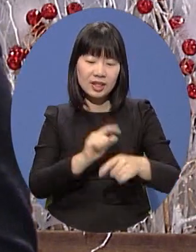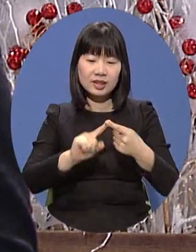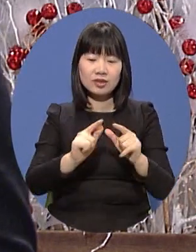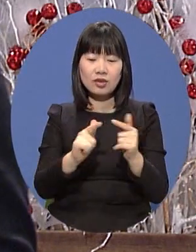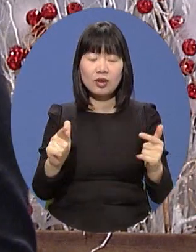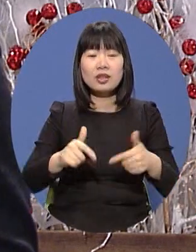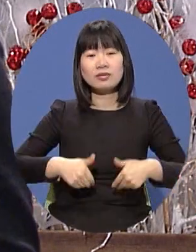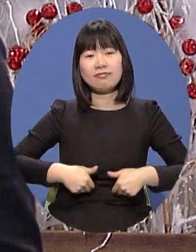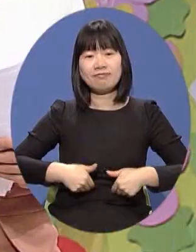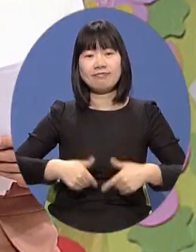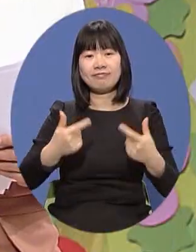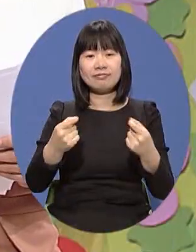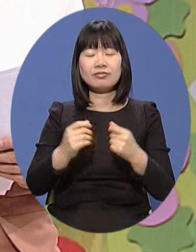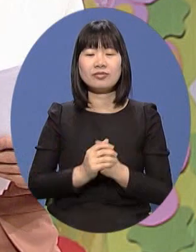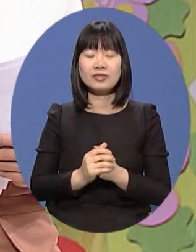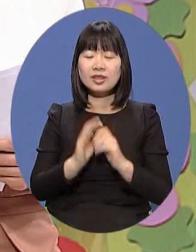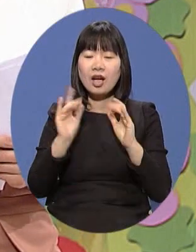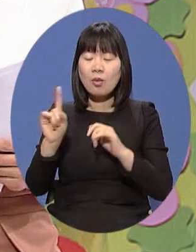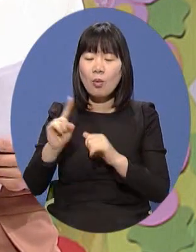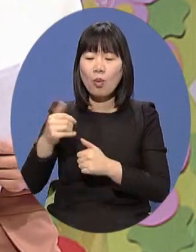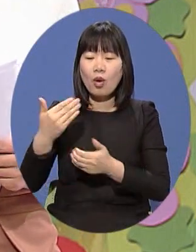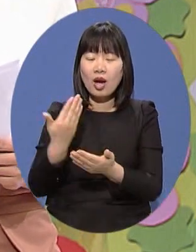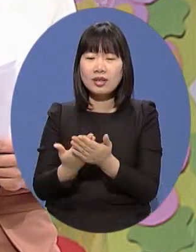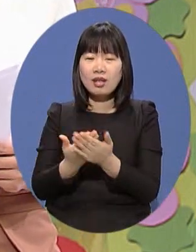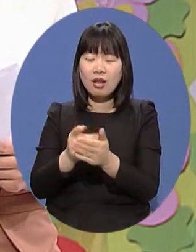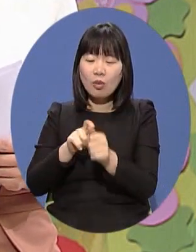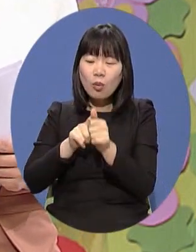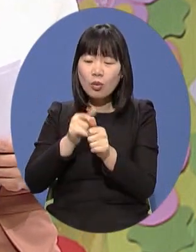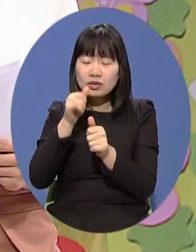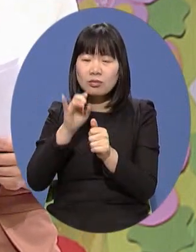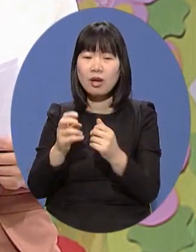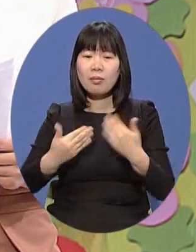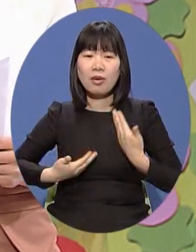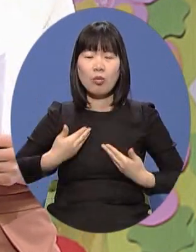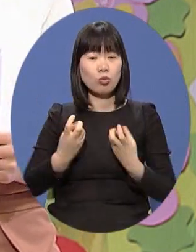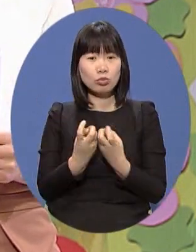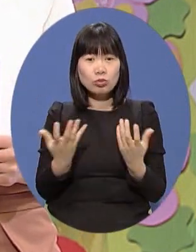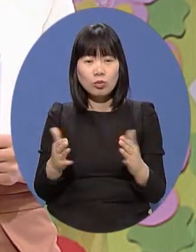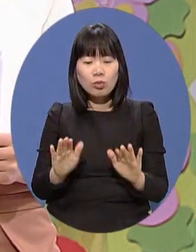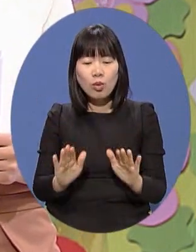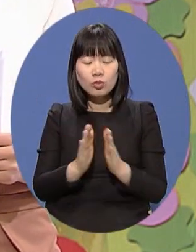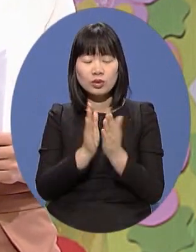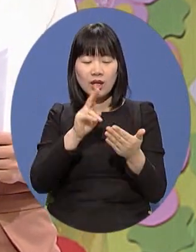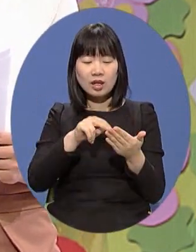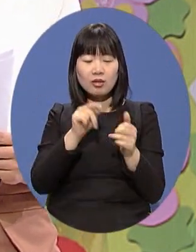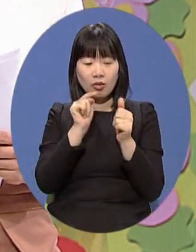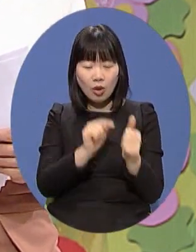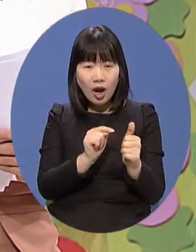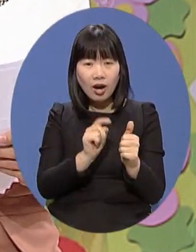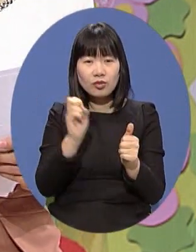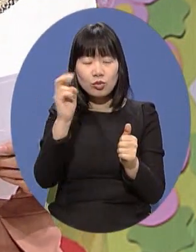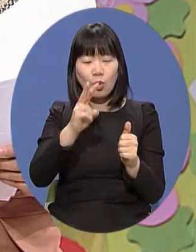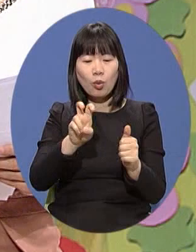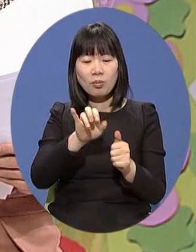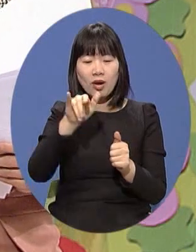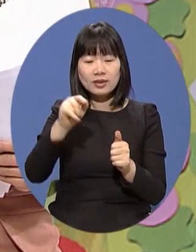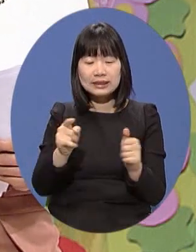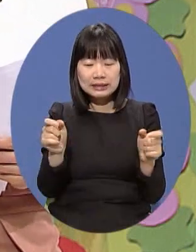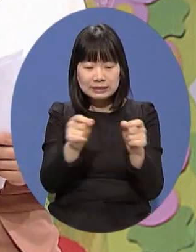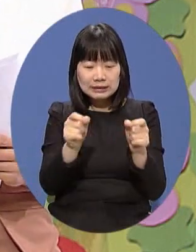좀 필요하겠습니다. 저렇게 아이가 막 뭘 해달라고 조르는데 바빠서 어쩔 수 없을 때는 뭐 책을 읽으라든지 네네. 뭐 퍼즐을